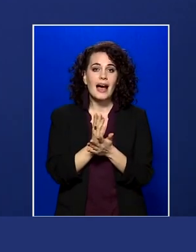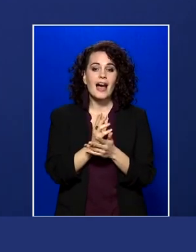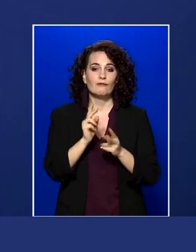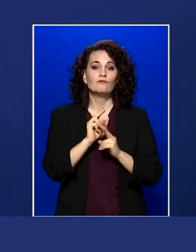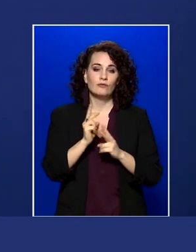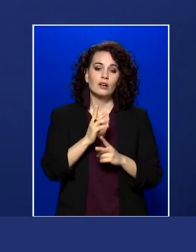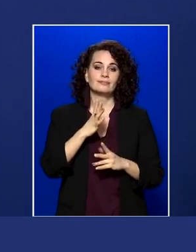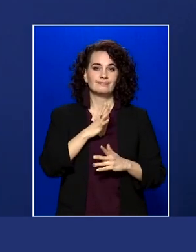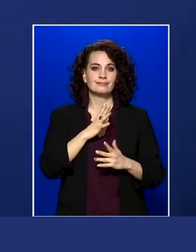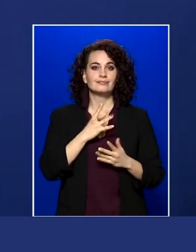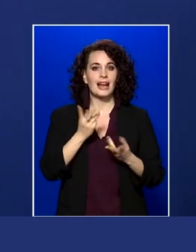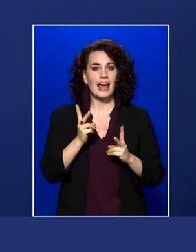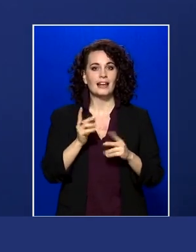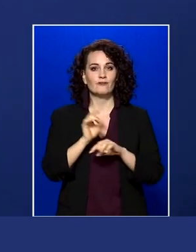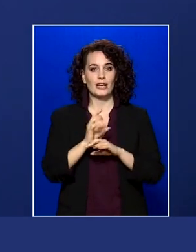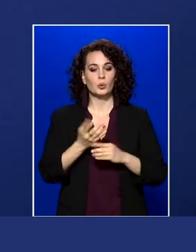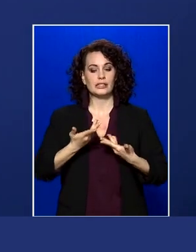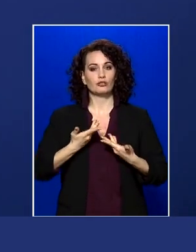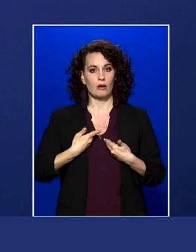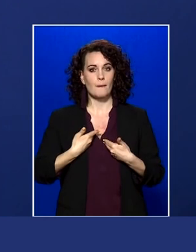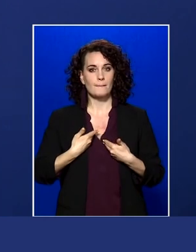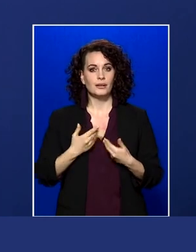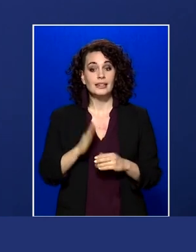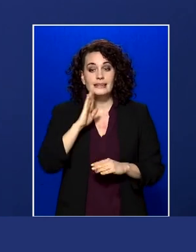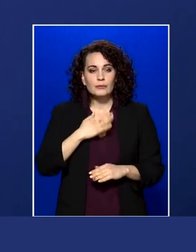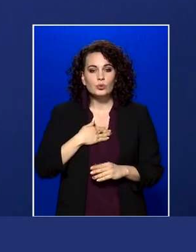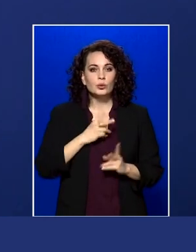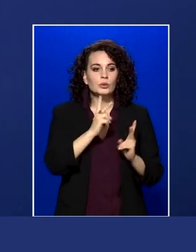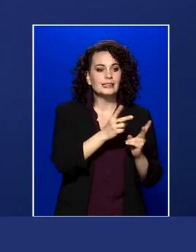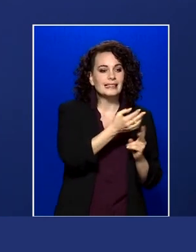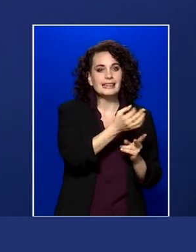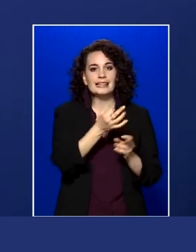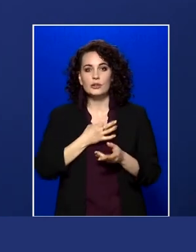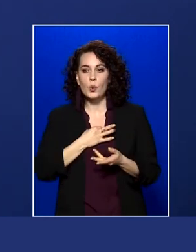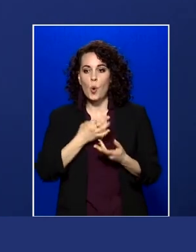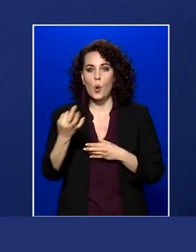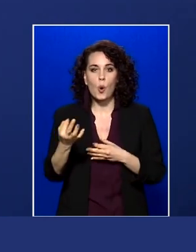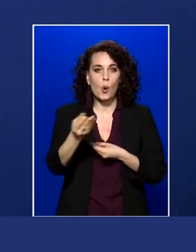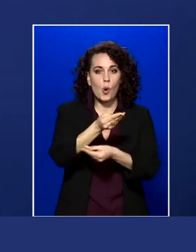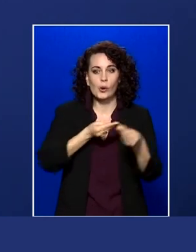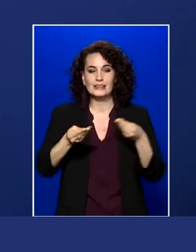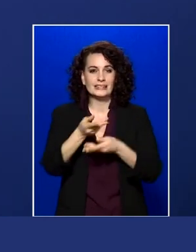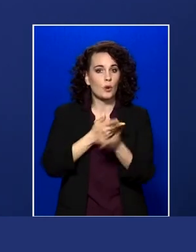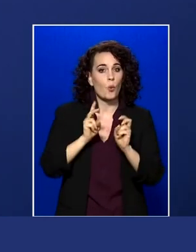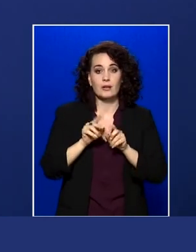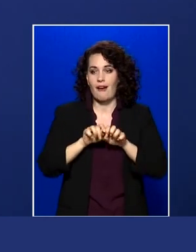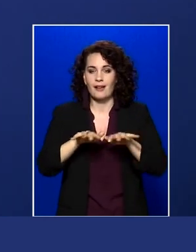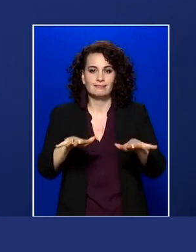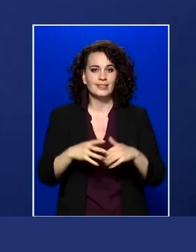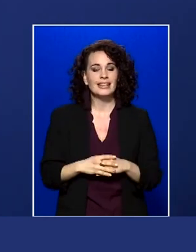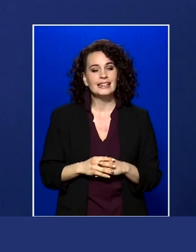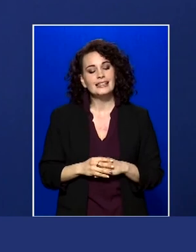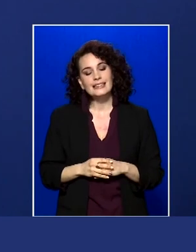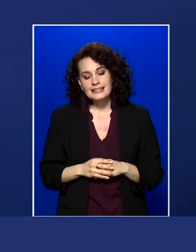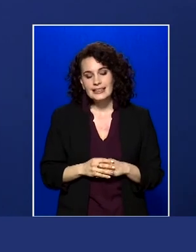a fertőzésnek, nem tudjuk, hogy ki kitől kapja el, valószínűsítjük, de ezt